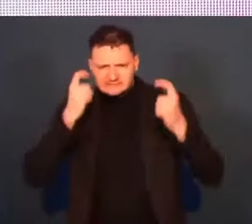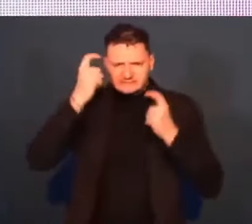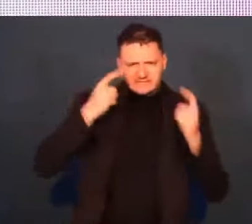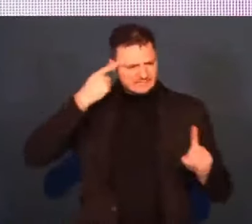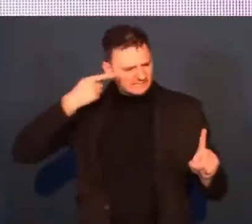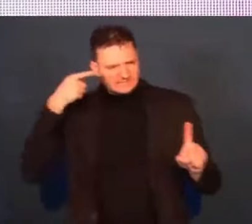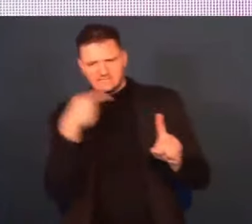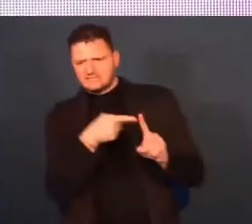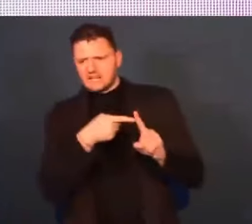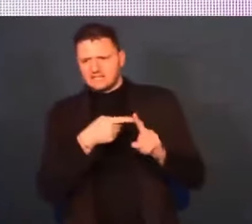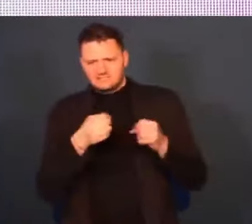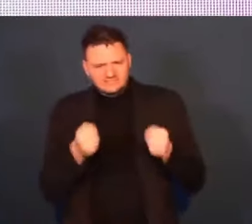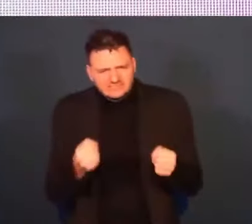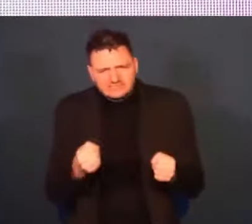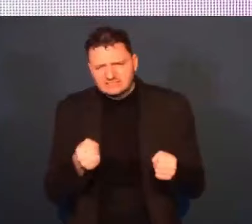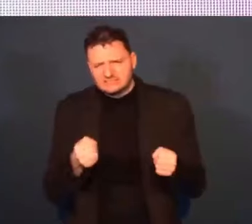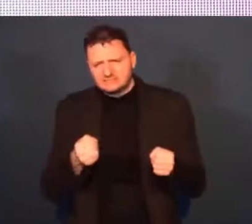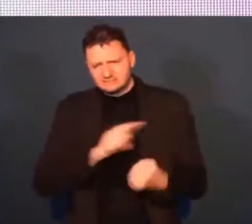твърдост, устойчивост,